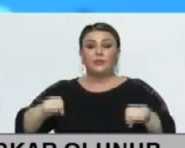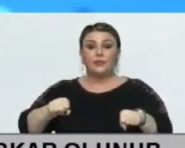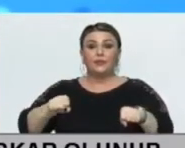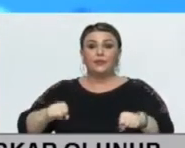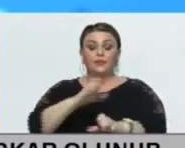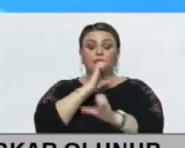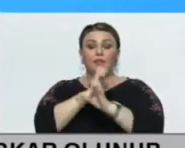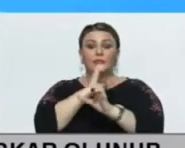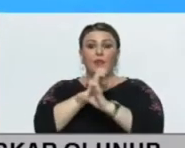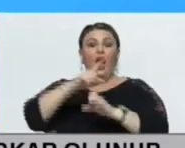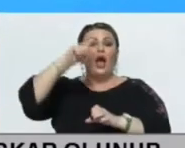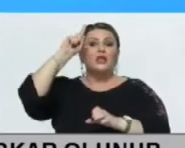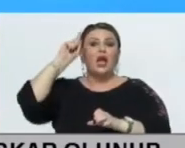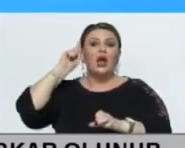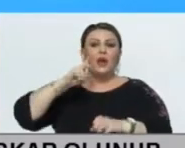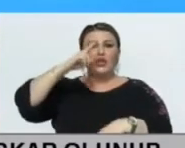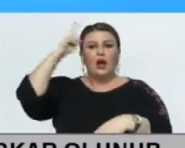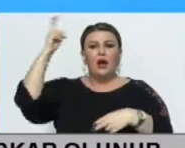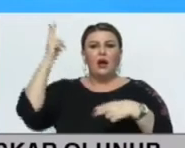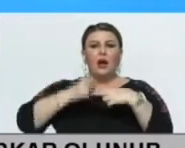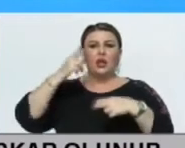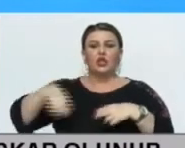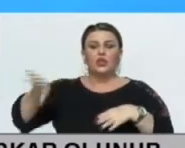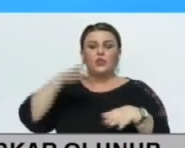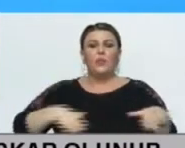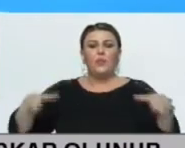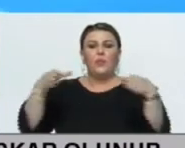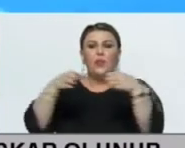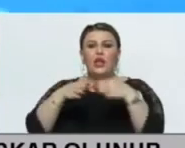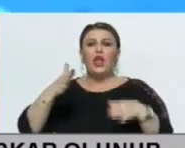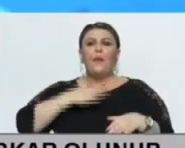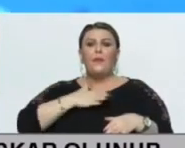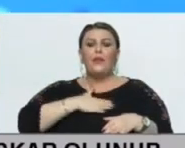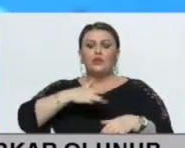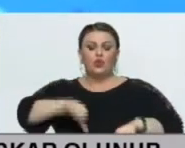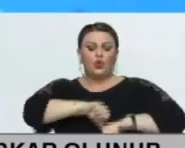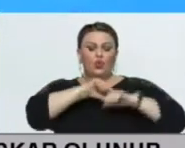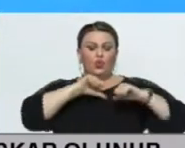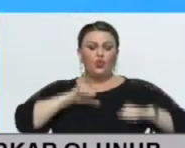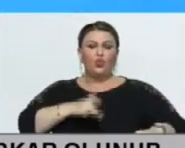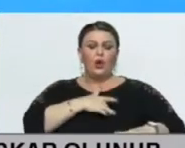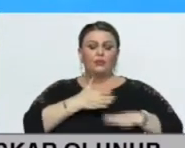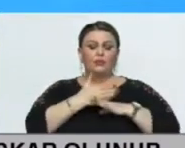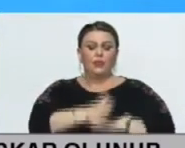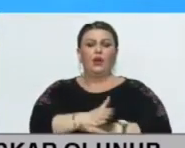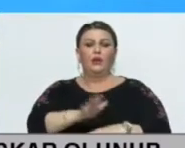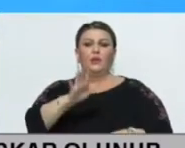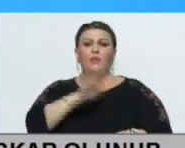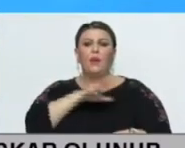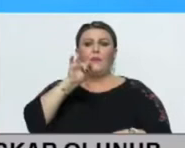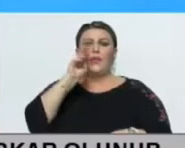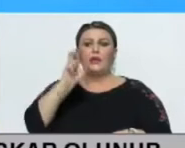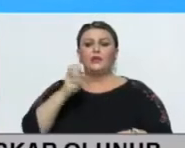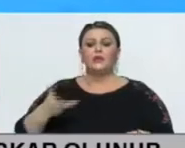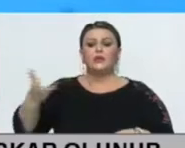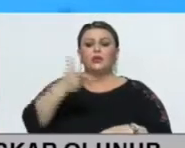katliamlar, Azerbaycanlı kardeşlerimizle birlikte bizim de yüreğimizi dağlamıştı. Minsk üçlüsü